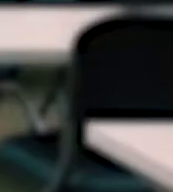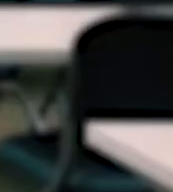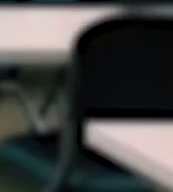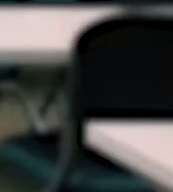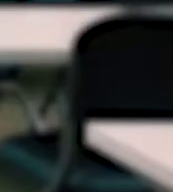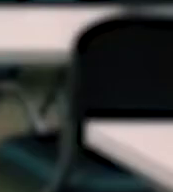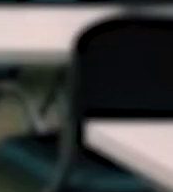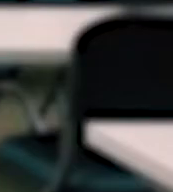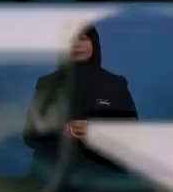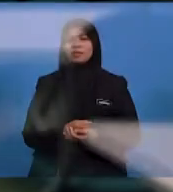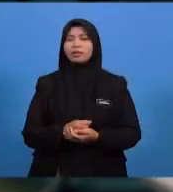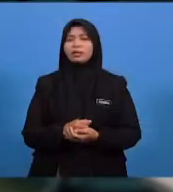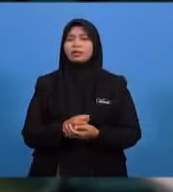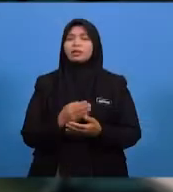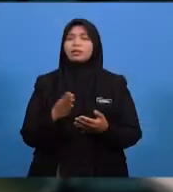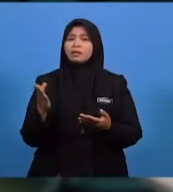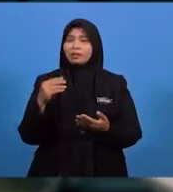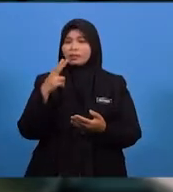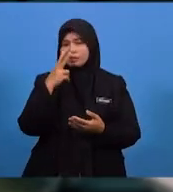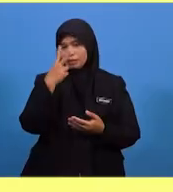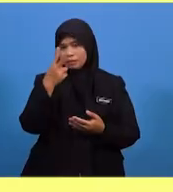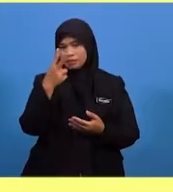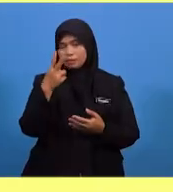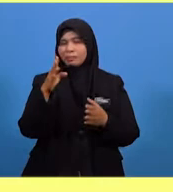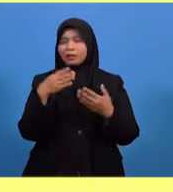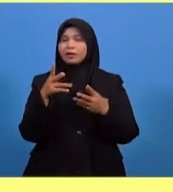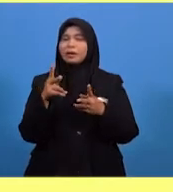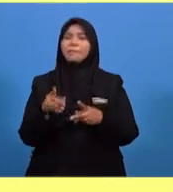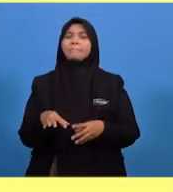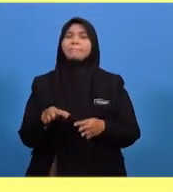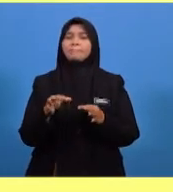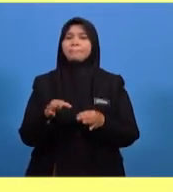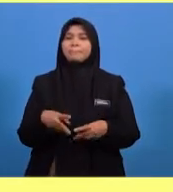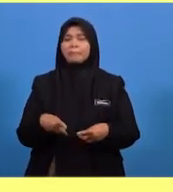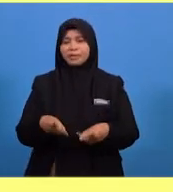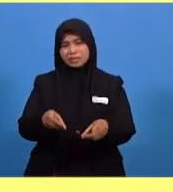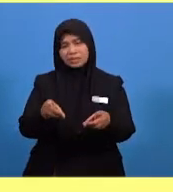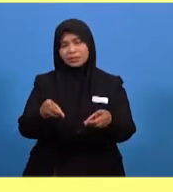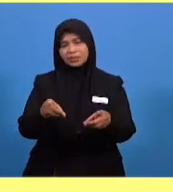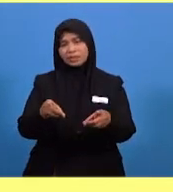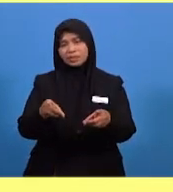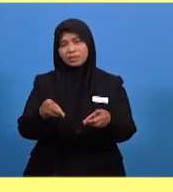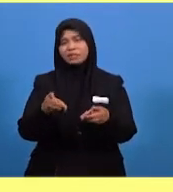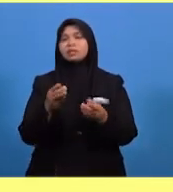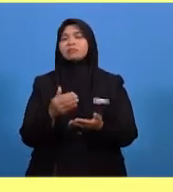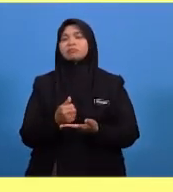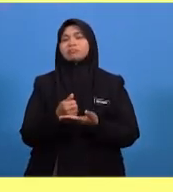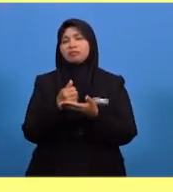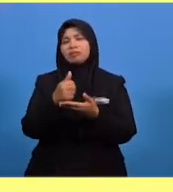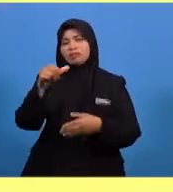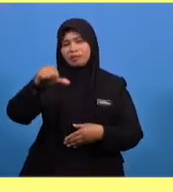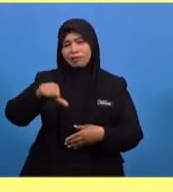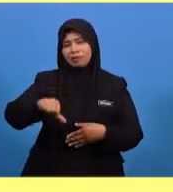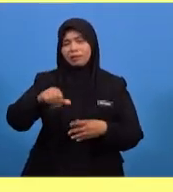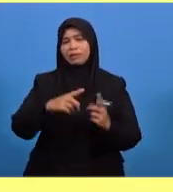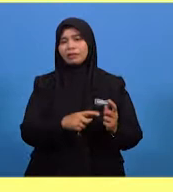seterusnya murid-murid marilah kita lihat rentetan peristiwa penyerahan kalah tentro jemput di